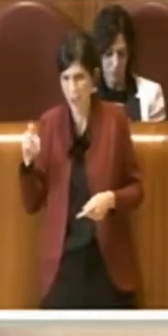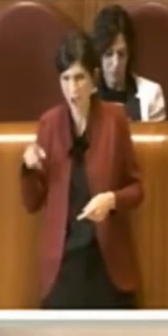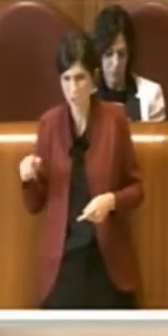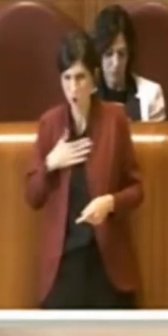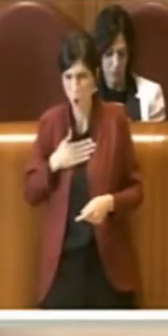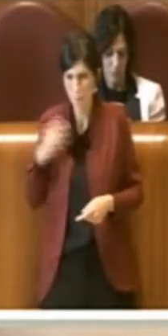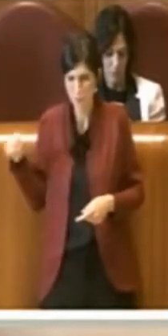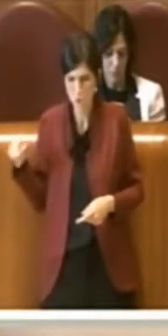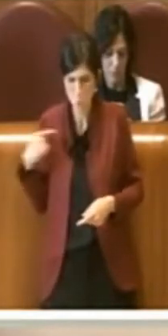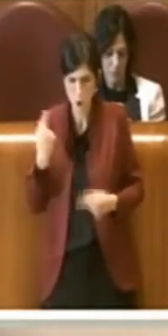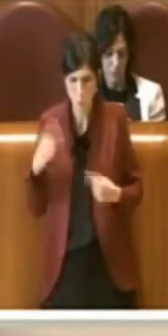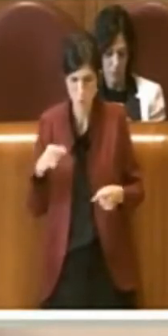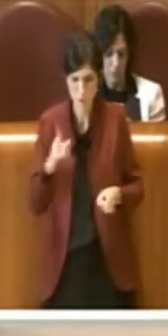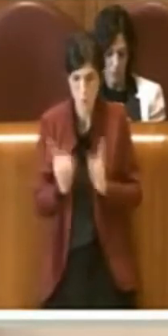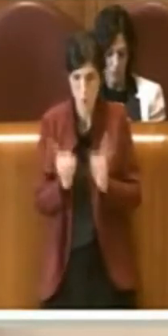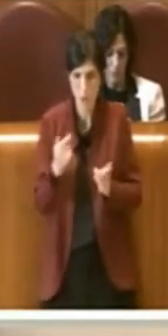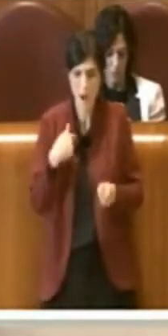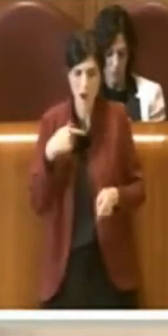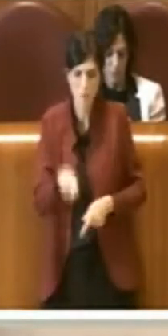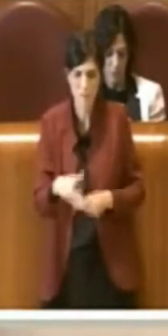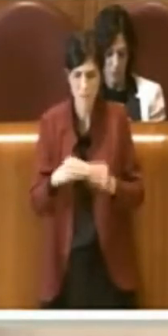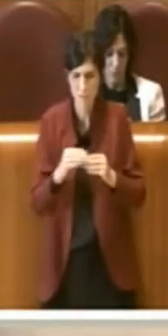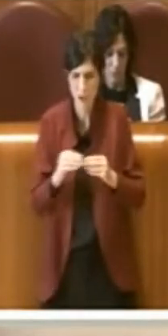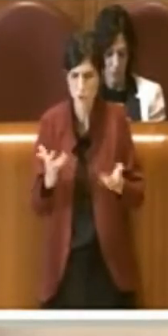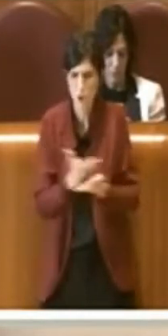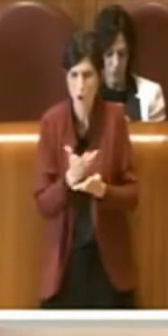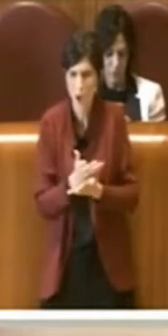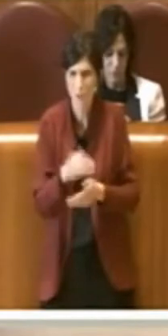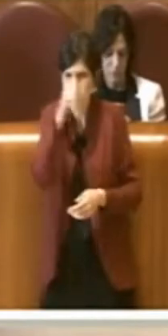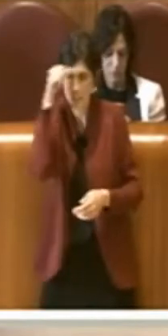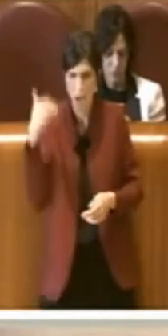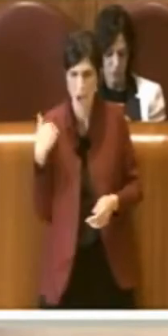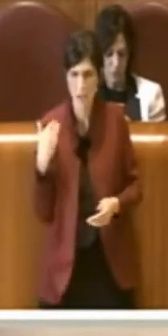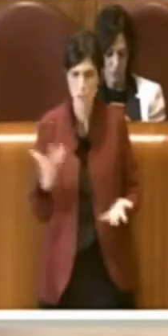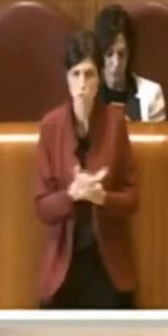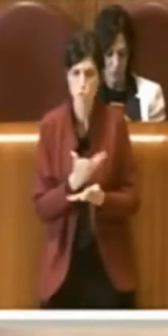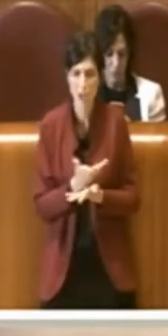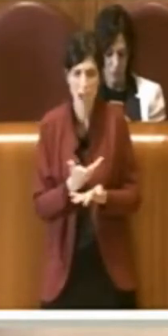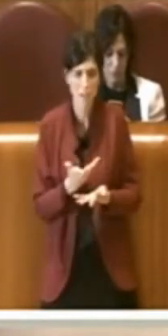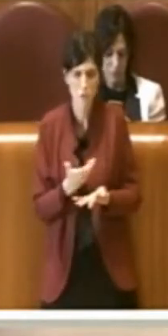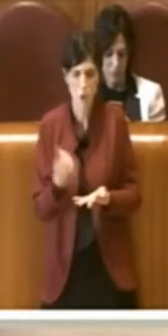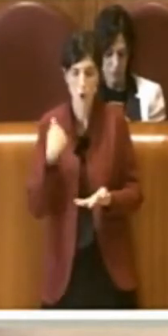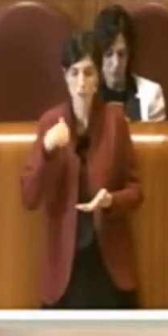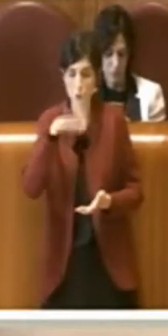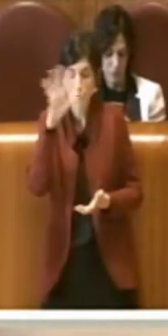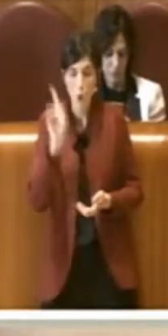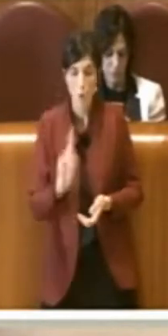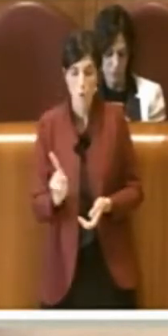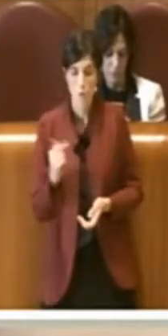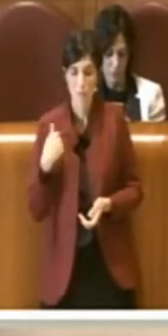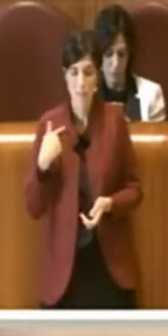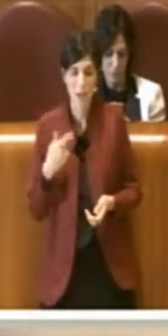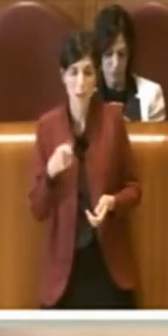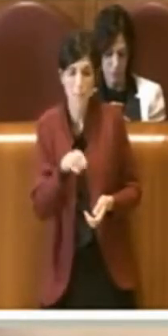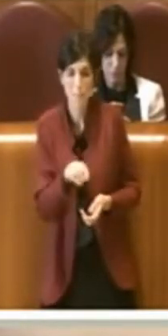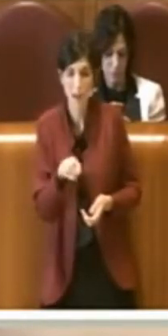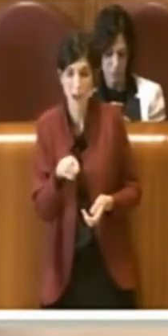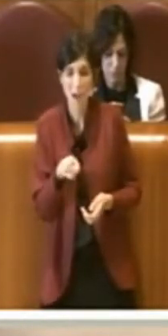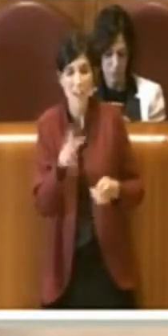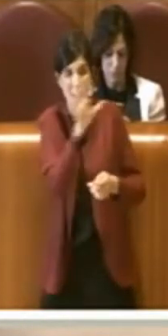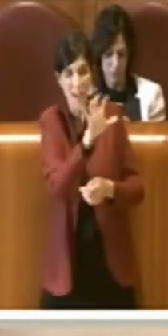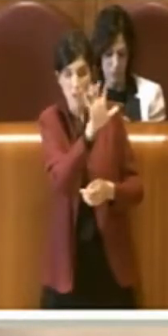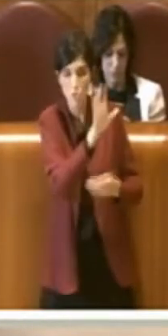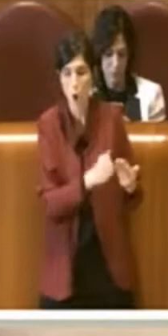di fare politica? È un fatto grave quello che è accaduto quest'estate. A me non sembra che ci sia tutto questo aiuto da parte della